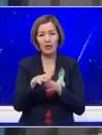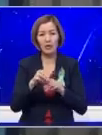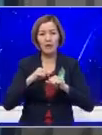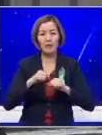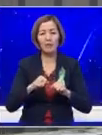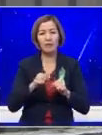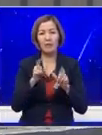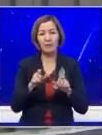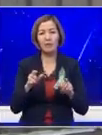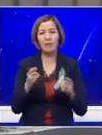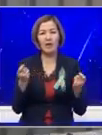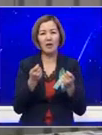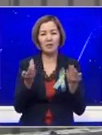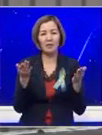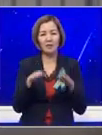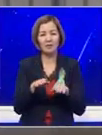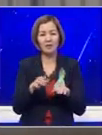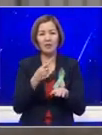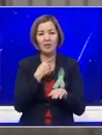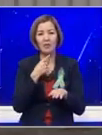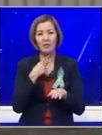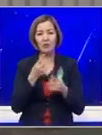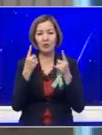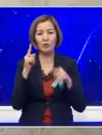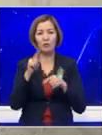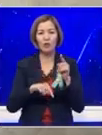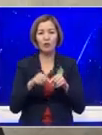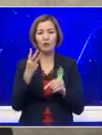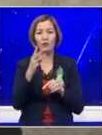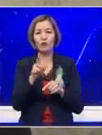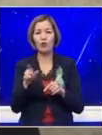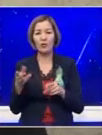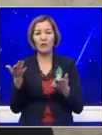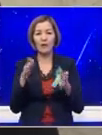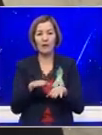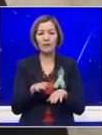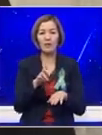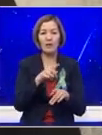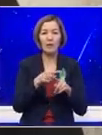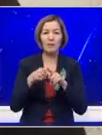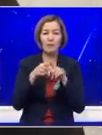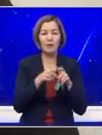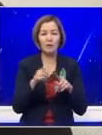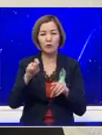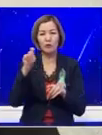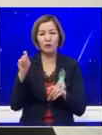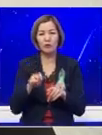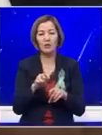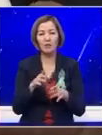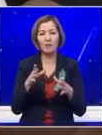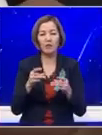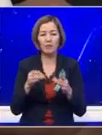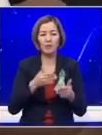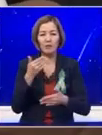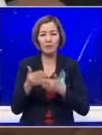батырлардың қатары тым сиреп барады. Талдықорғанда Ұлы Отан соғысының соңғы 3 ардагері қалыпты. Бірі Беларусь майданындағы батпақты тізеден кешкен